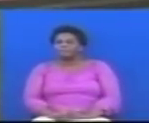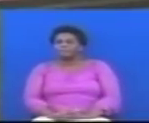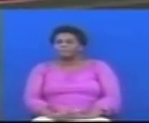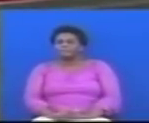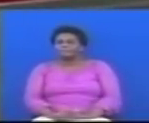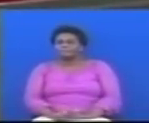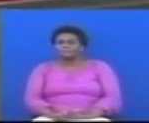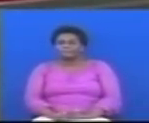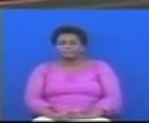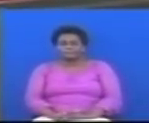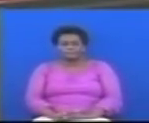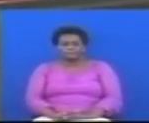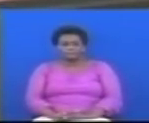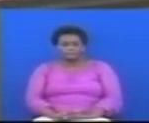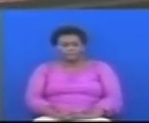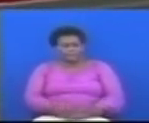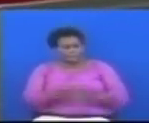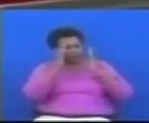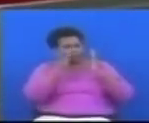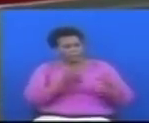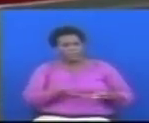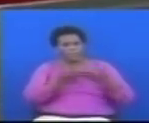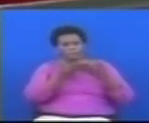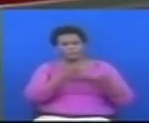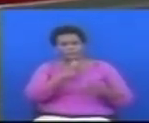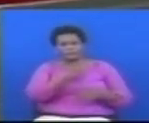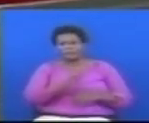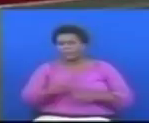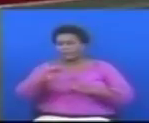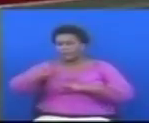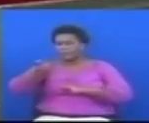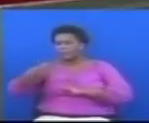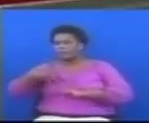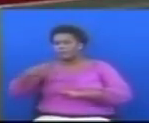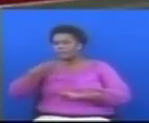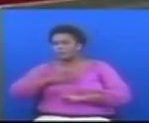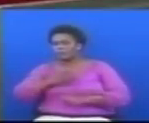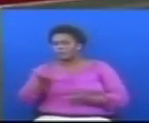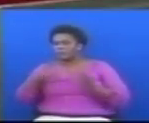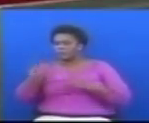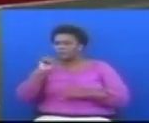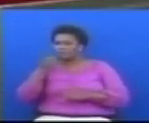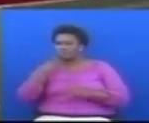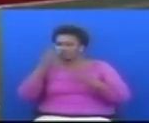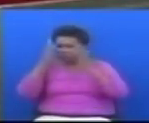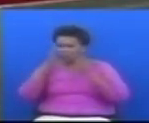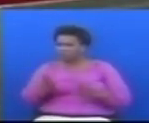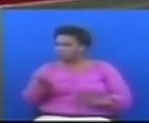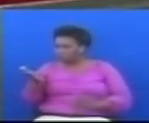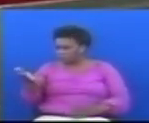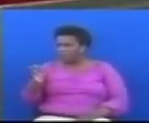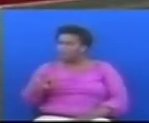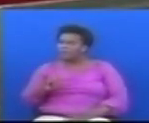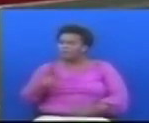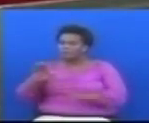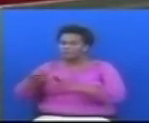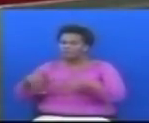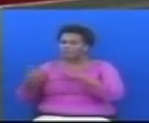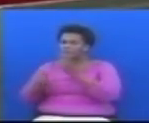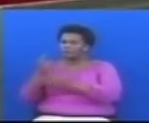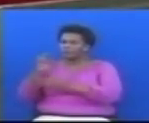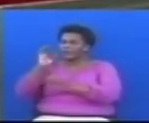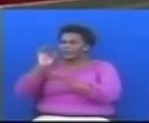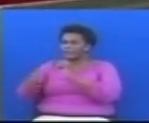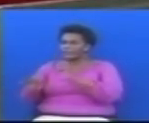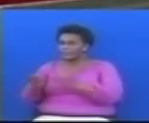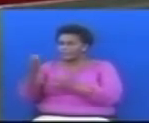Mheshimiwa naibu spika, kwa niaba ya waziri wa nishati napenda kujibu swali la mheshimiwa Ali Saif Ungando, mbunge wa Kibiti, lenye sehemu A na